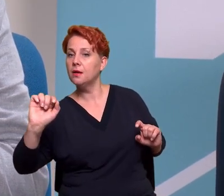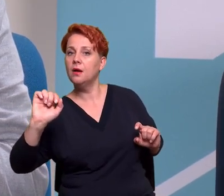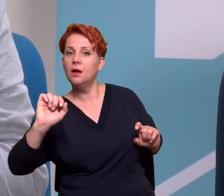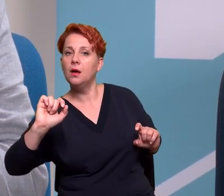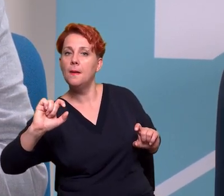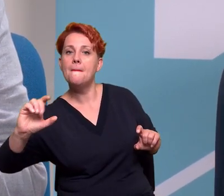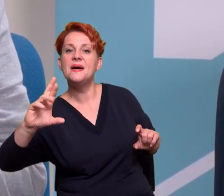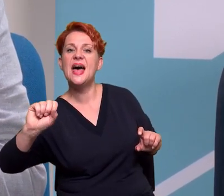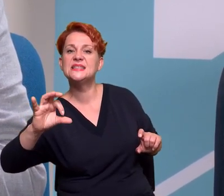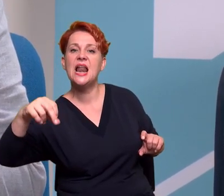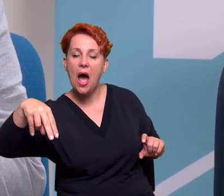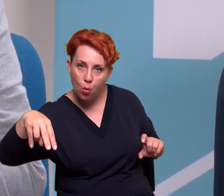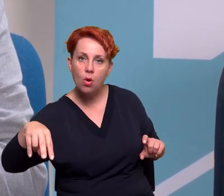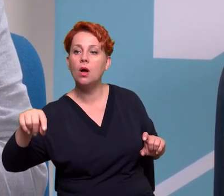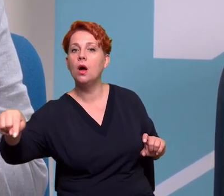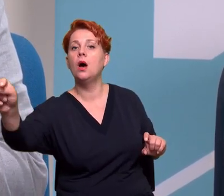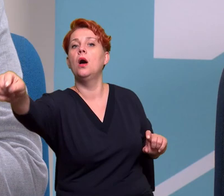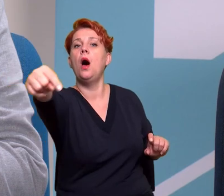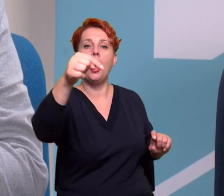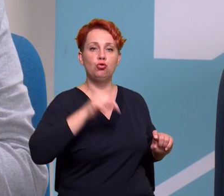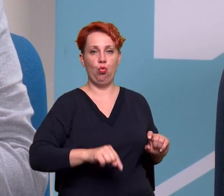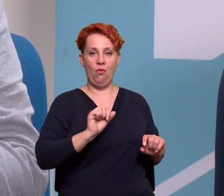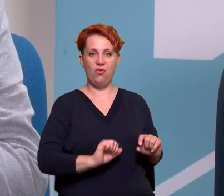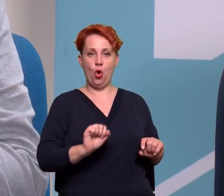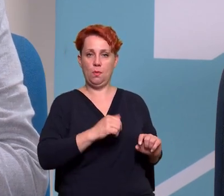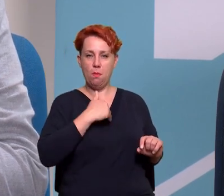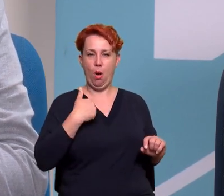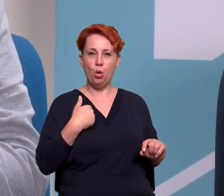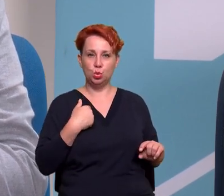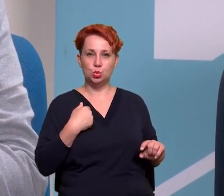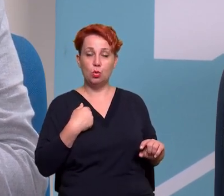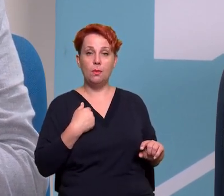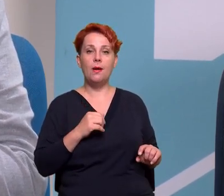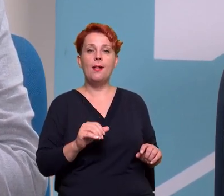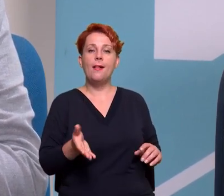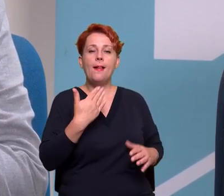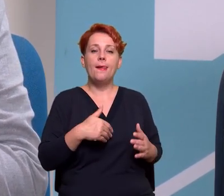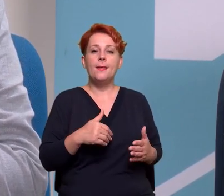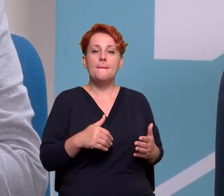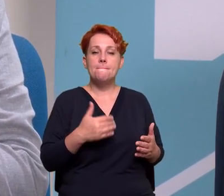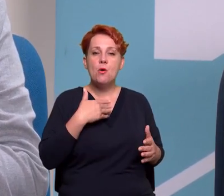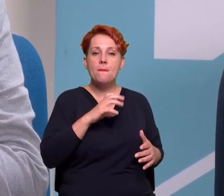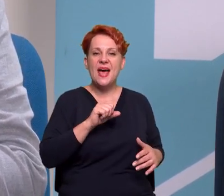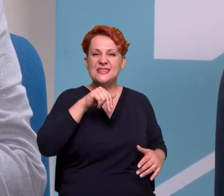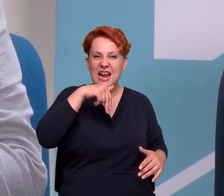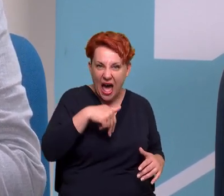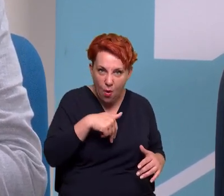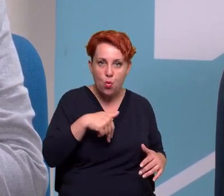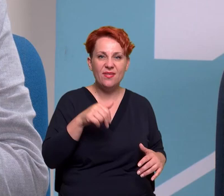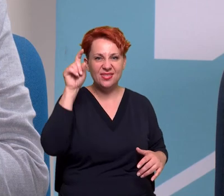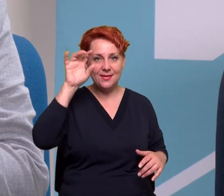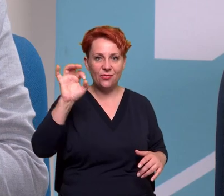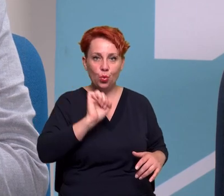napisane Breslau, a tam było napisane Wrocław. Poddano renowacji, skuto napis Breslau, napisano Wrocław.